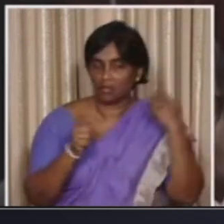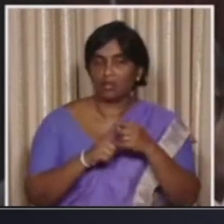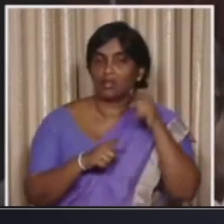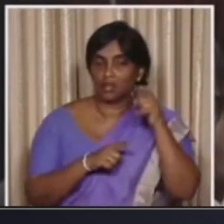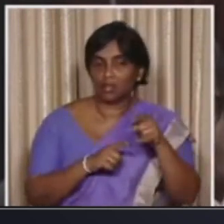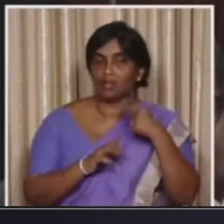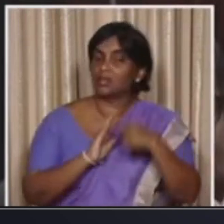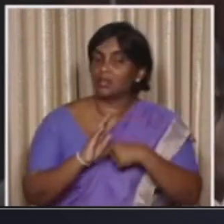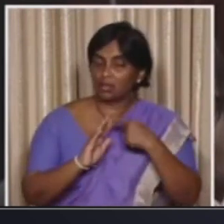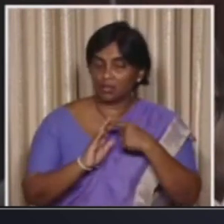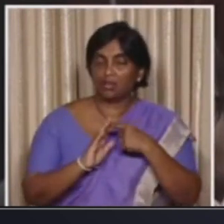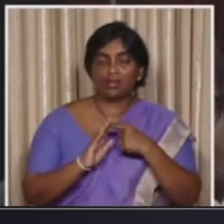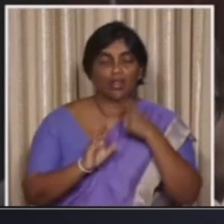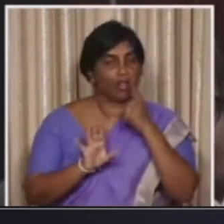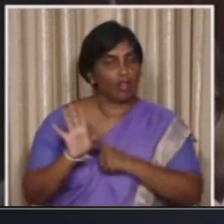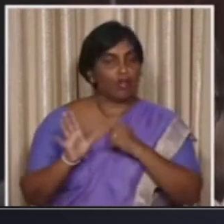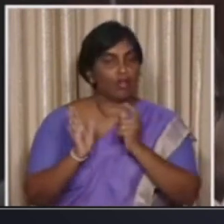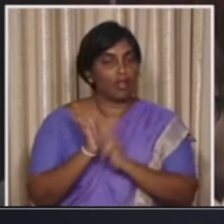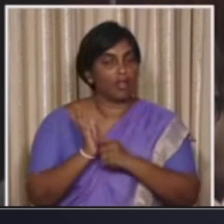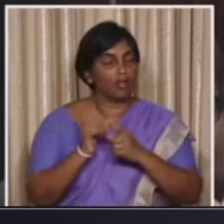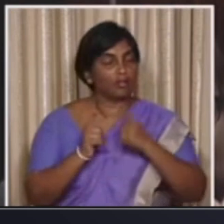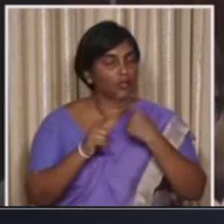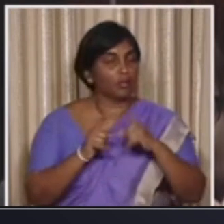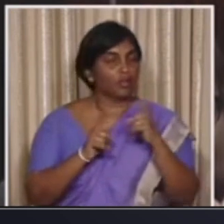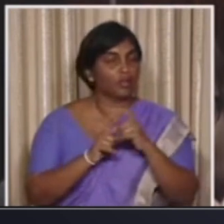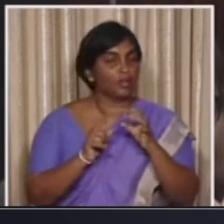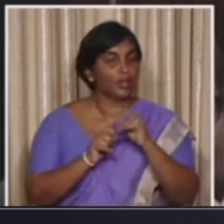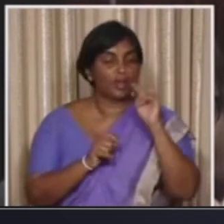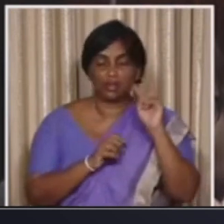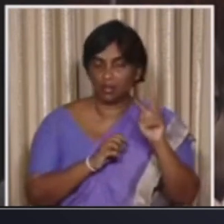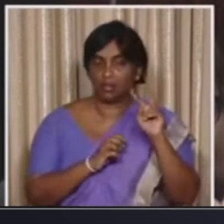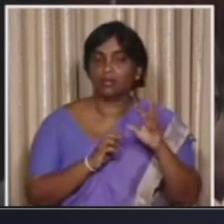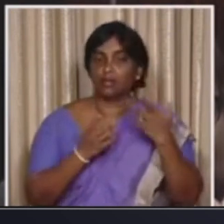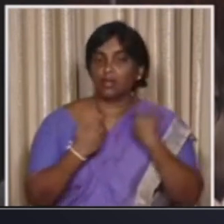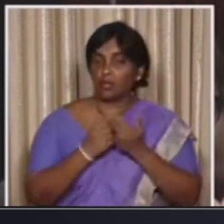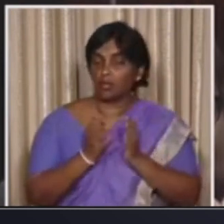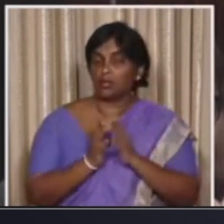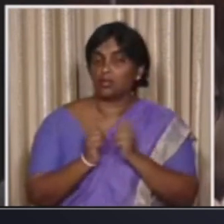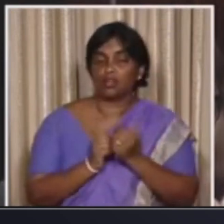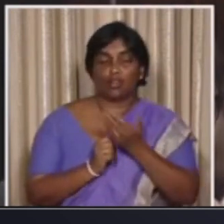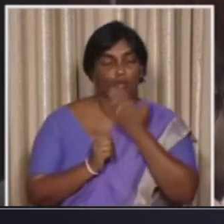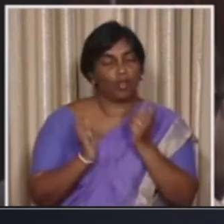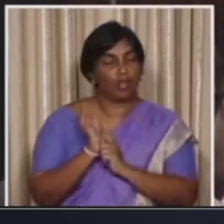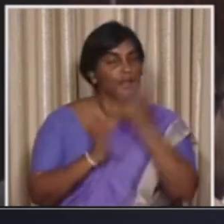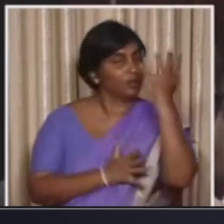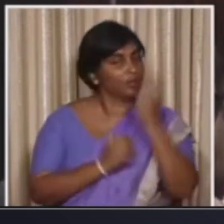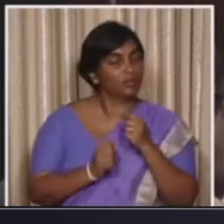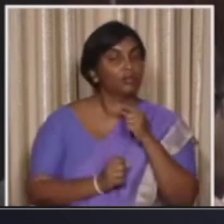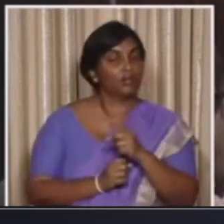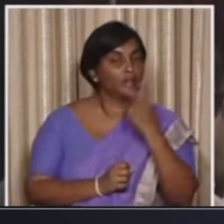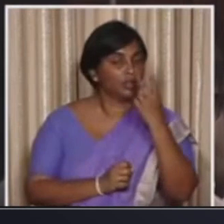එතුම රටේ වාර්ෂිකව ණය ගැව්වා ඩොලර් බිලියන 2ක් Tamanda කරන්න පුළුවන් තරමට ණය ගත්තා